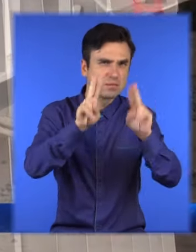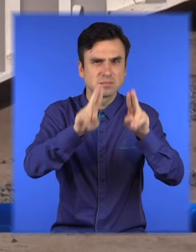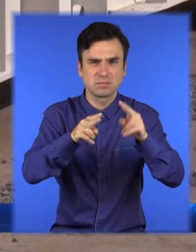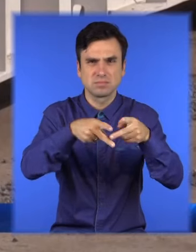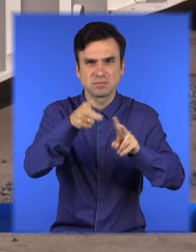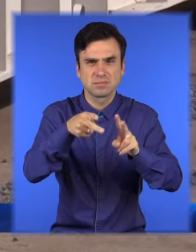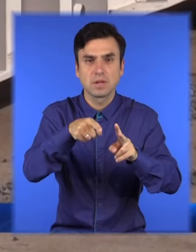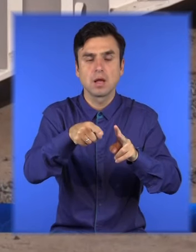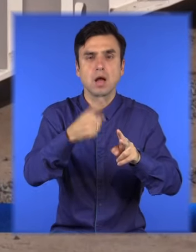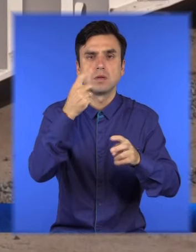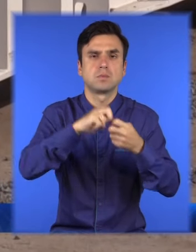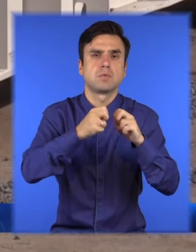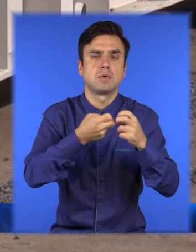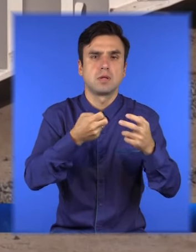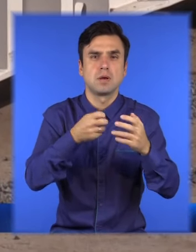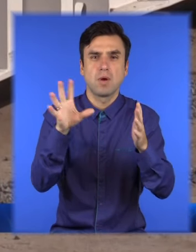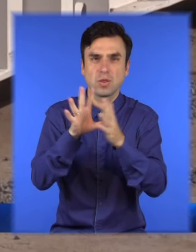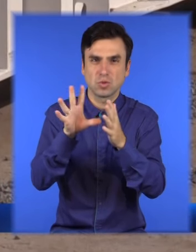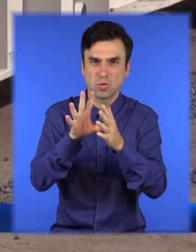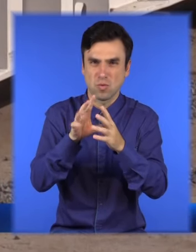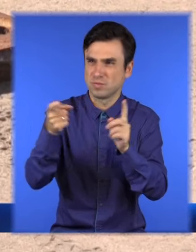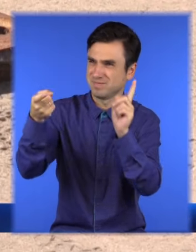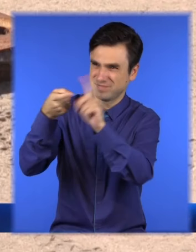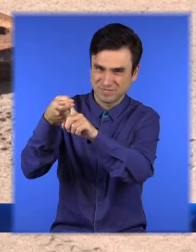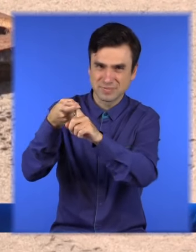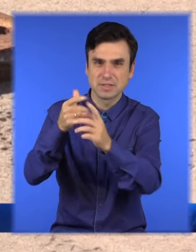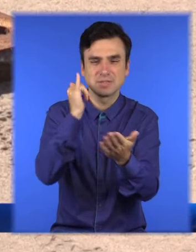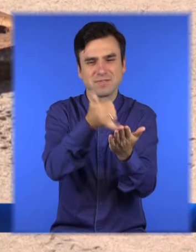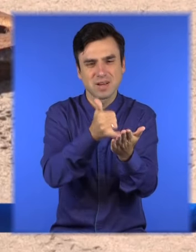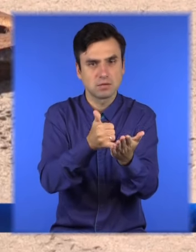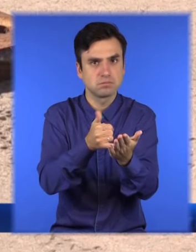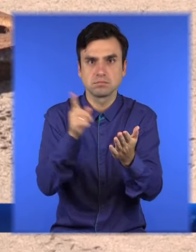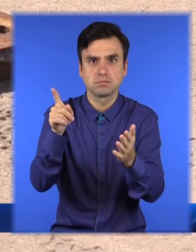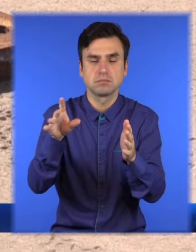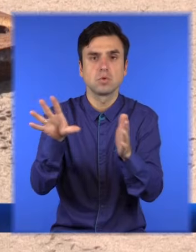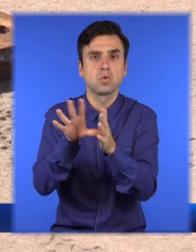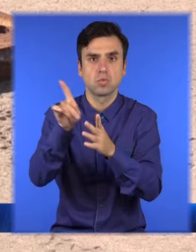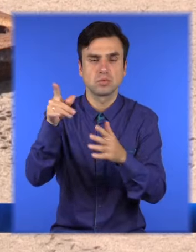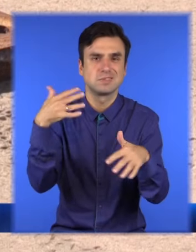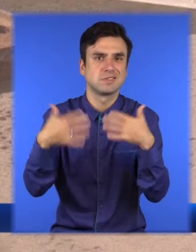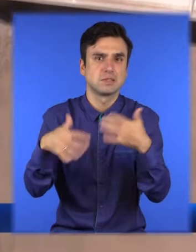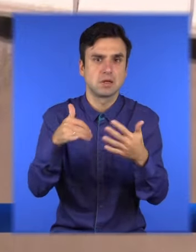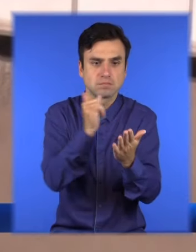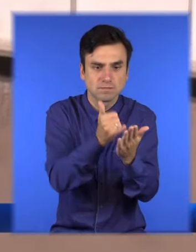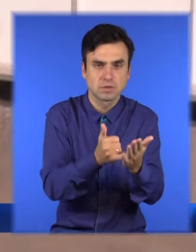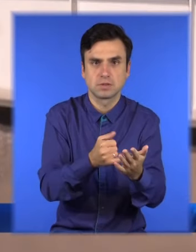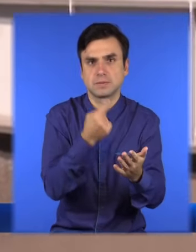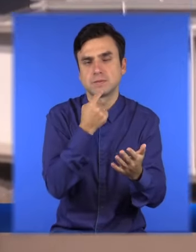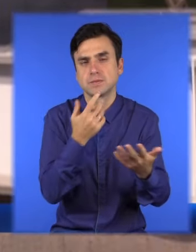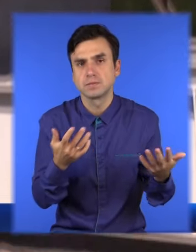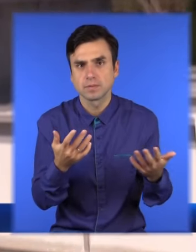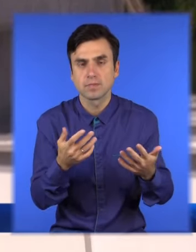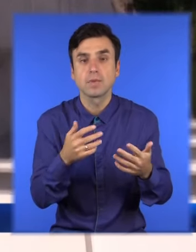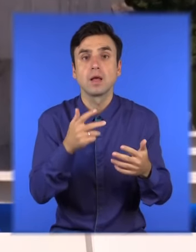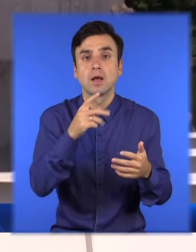недостатність сили струму. Тому фахівці не можуть проводити зварювальні роботи. Проєкт мосту був затверджений 3 роки тому. Раніше